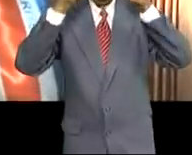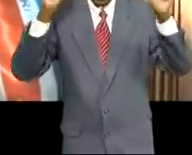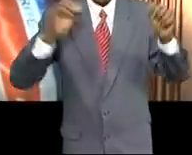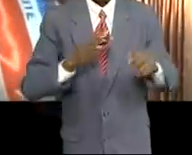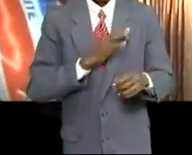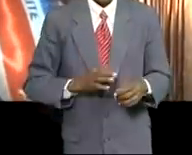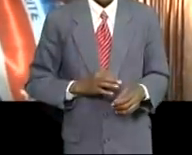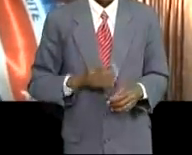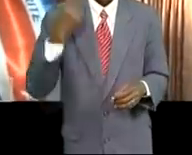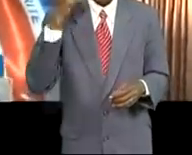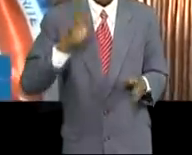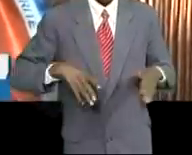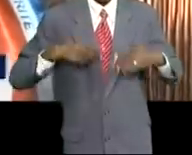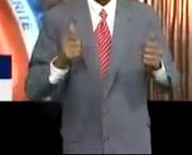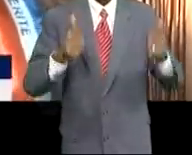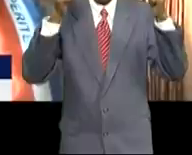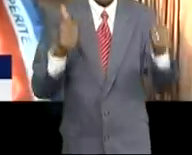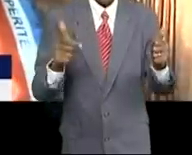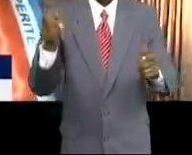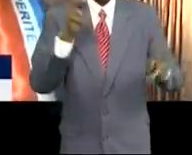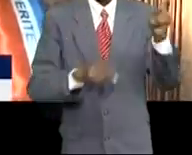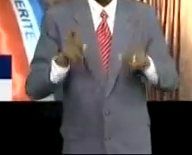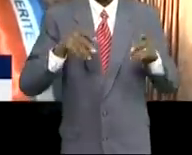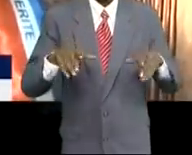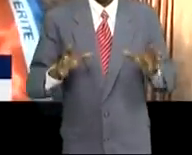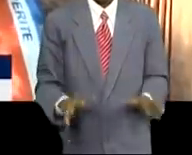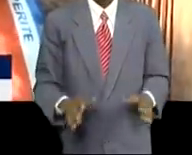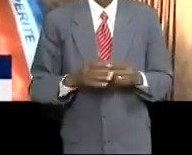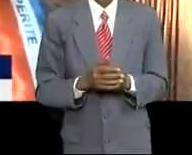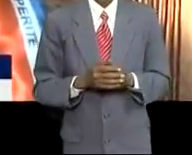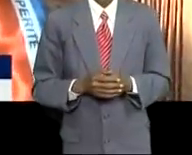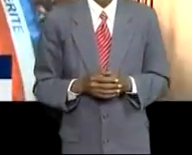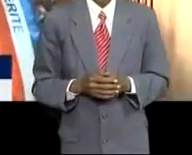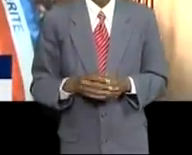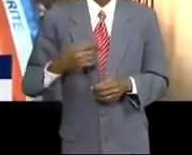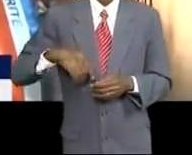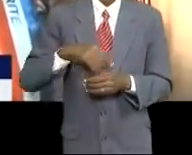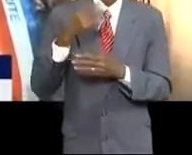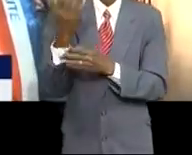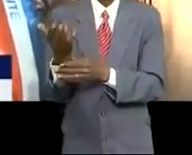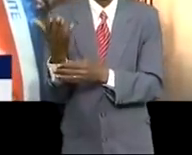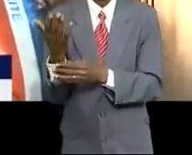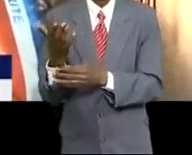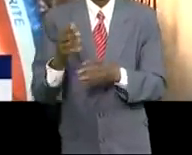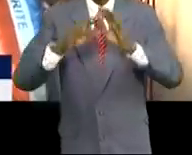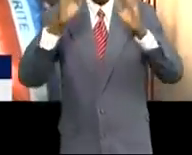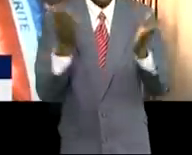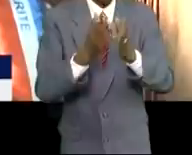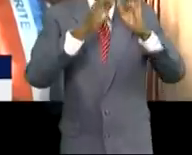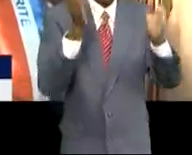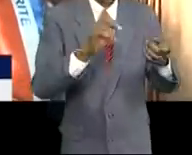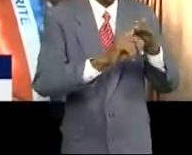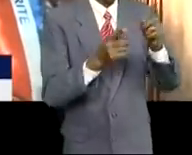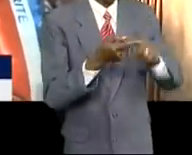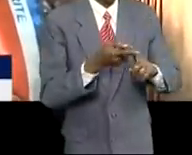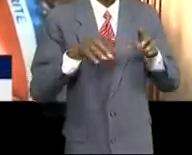Nous appelons nos militantes et militants ainsi que tous nos élus de travailler pour le soutien de la